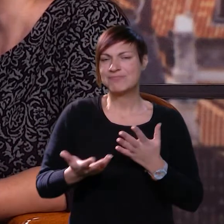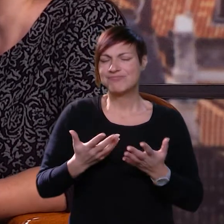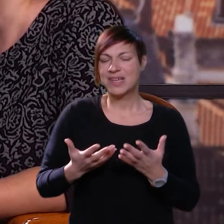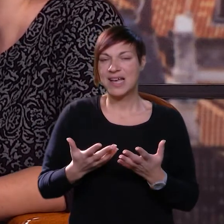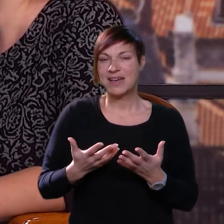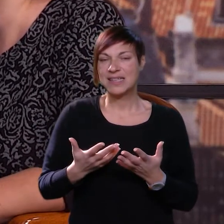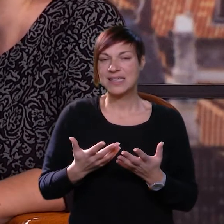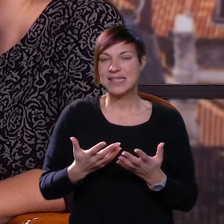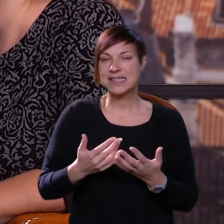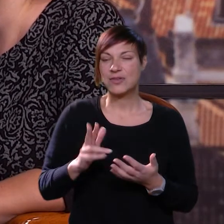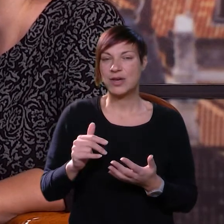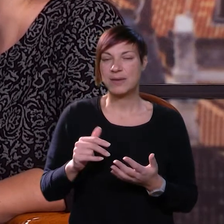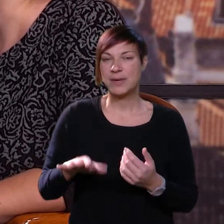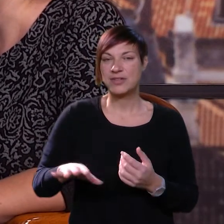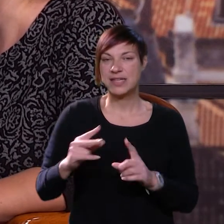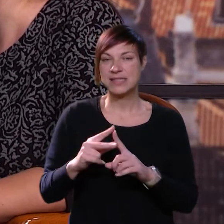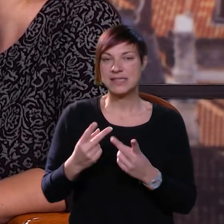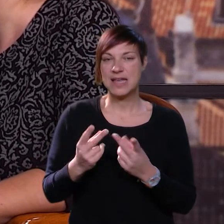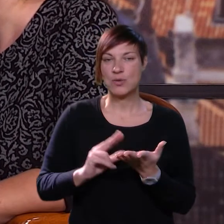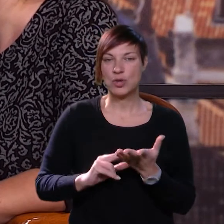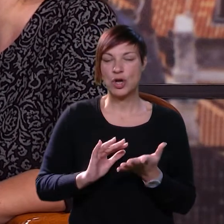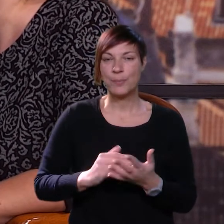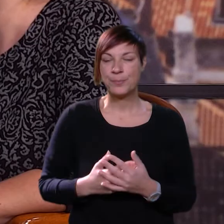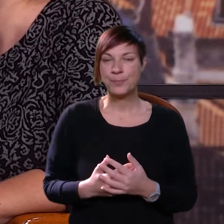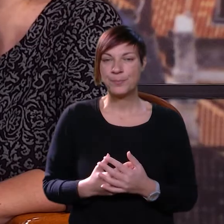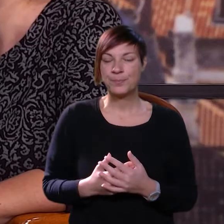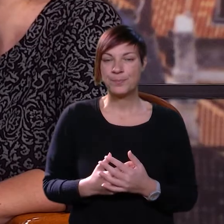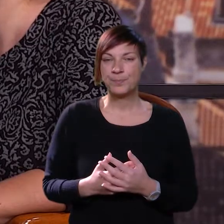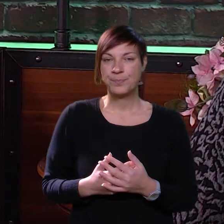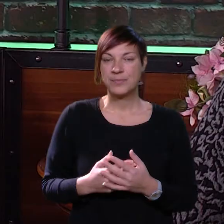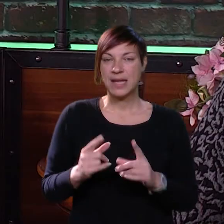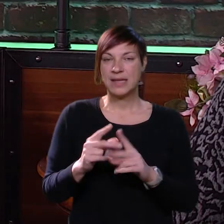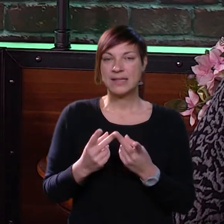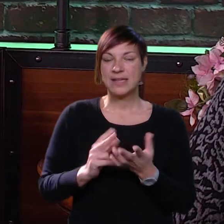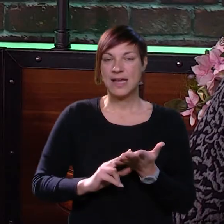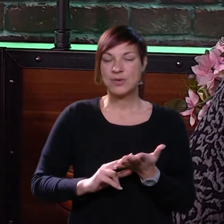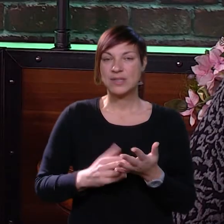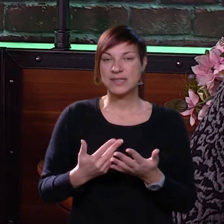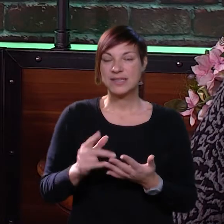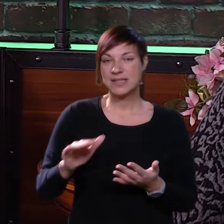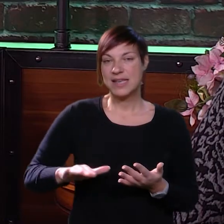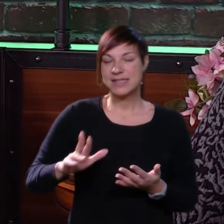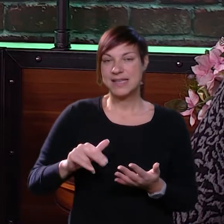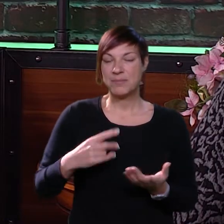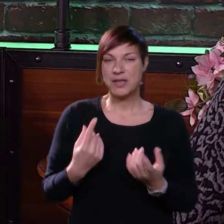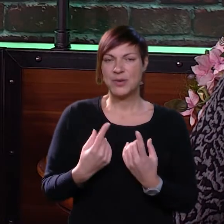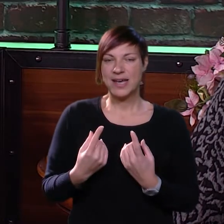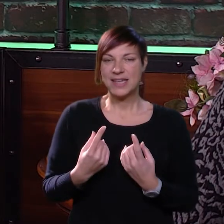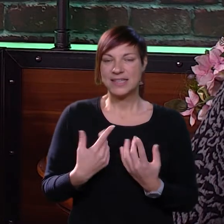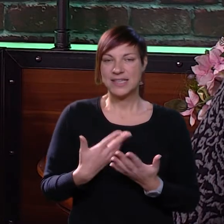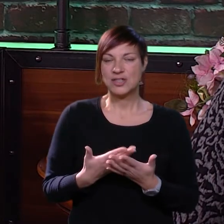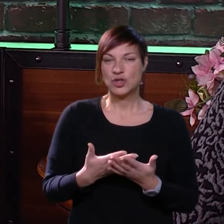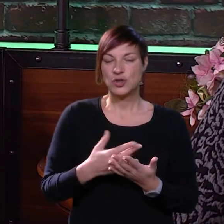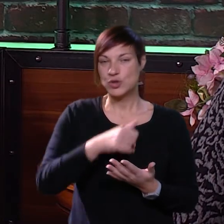to karakteristike koje imaju djeca sa Downovim sindromom? Pa da, djeca sa Down sindromom imaju svoje